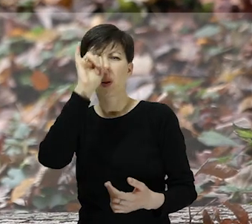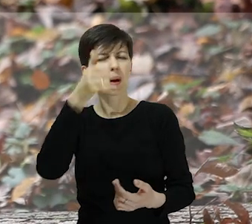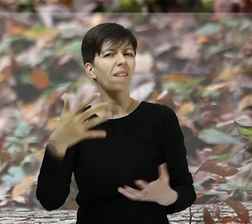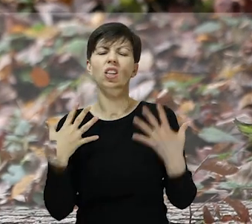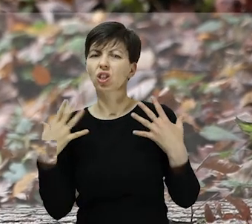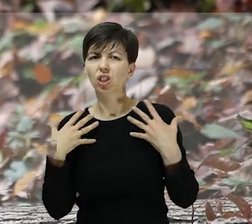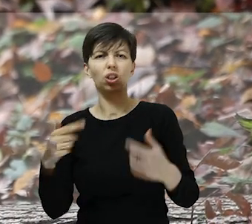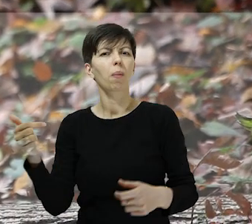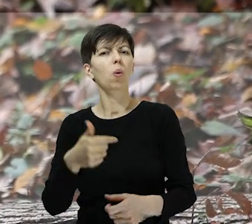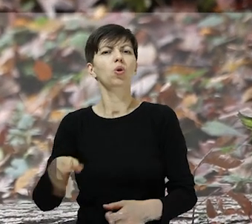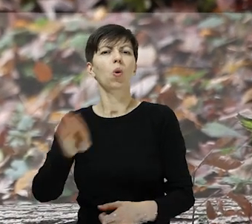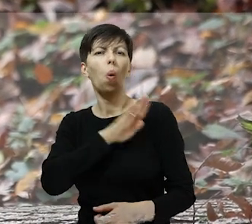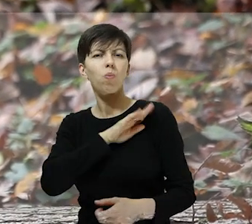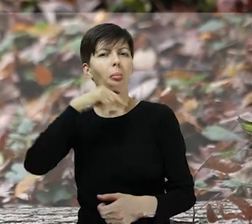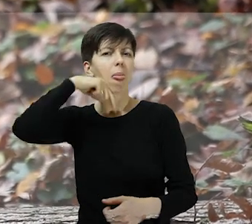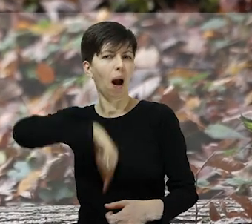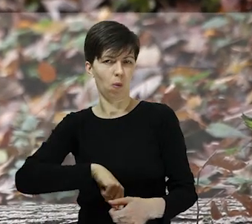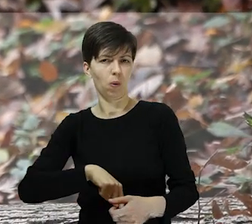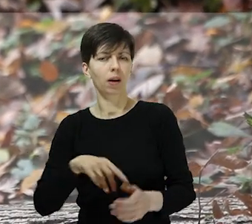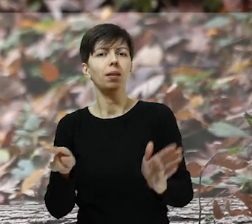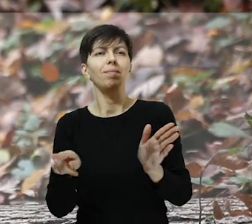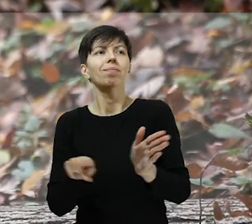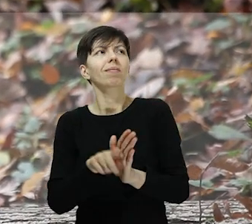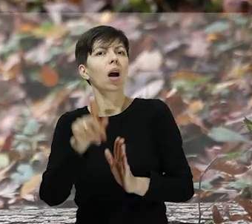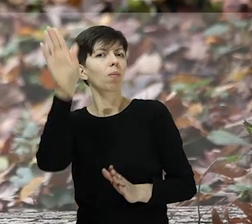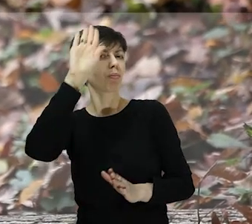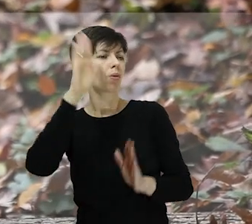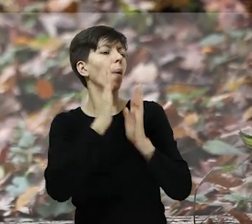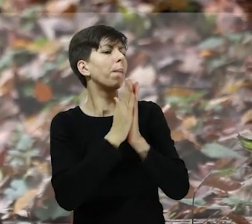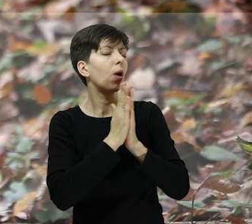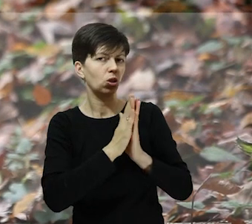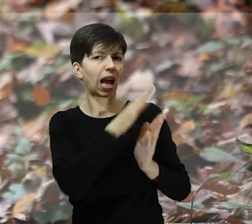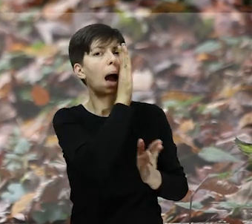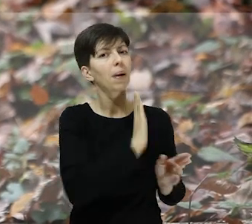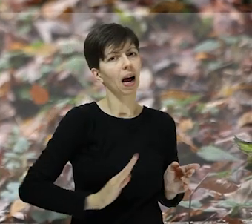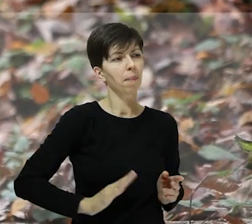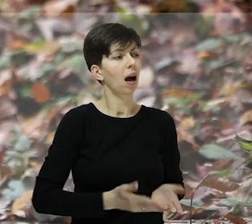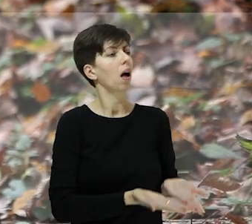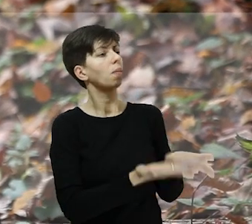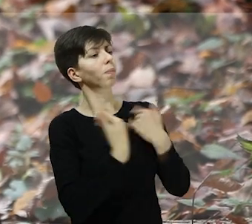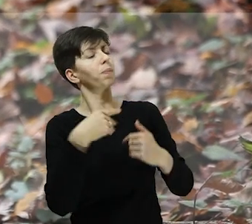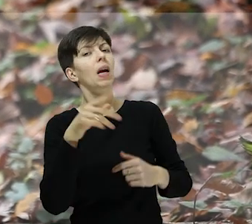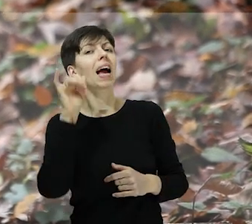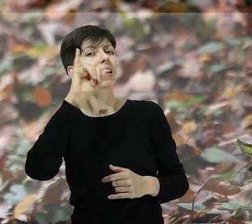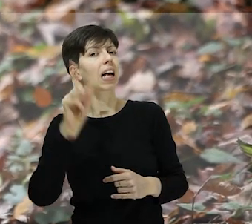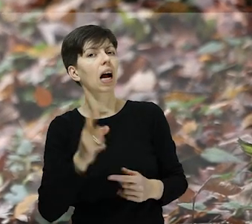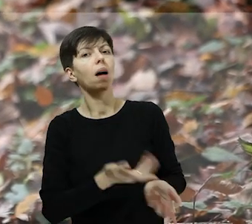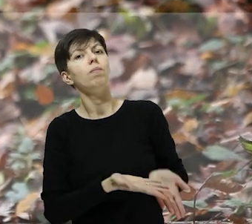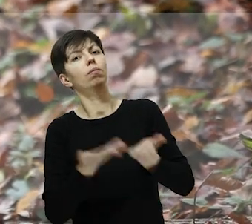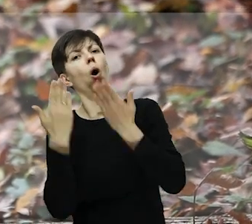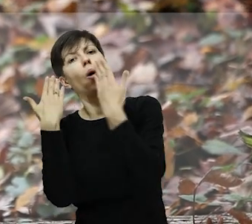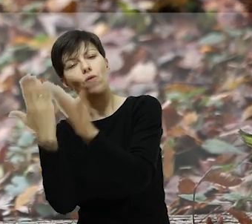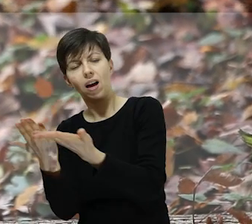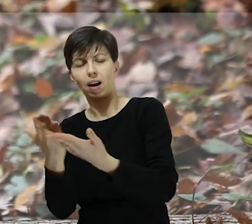żyć naprawdę. I dlatego Pan Bóg prosi Abrahama, żeby złożył swojego syna w ofierze.